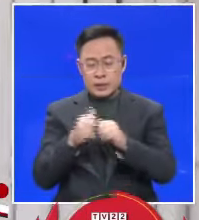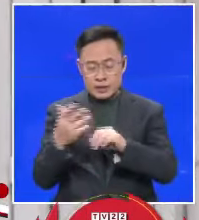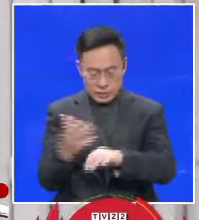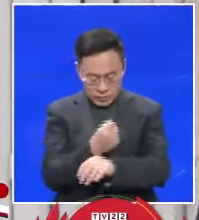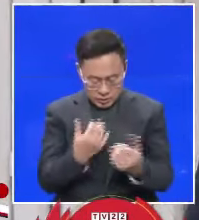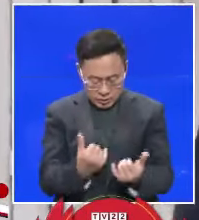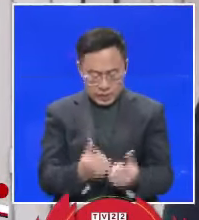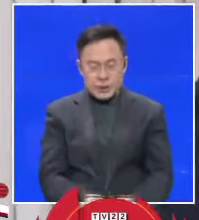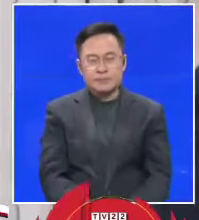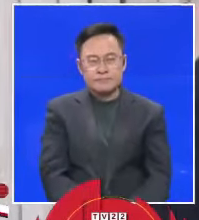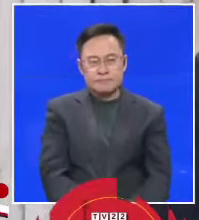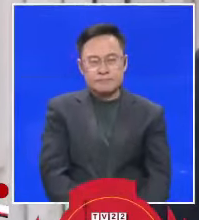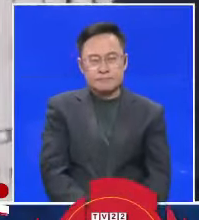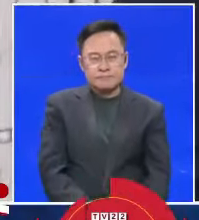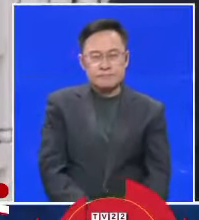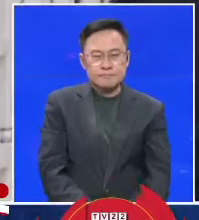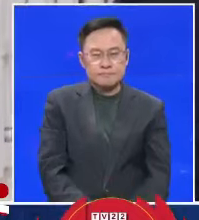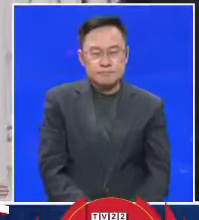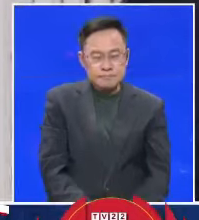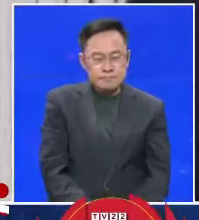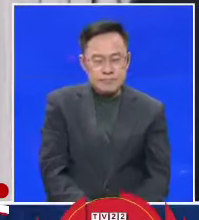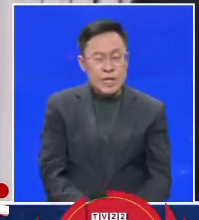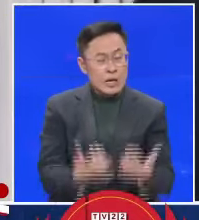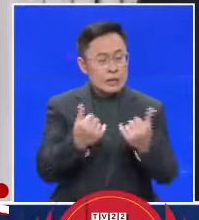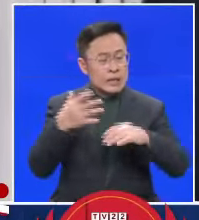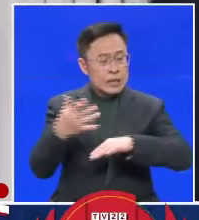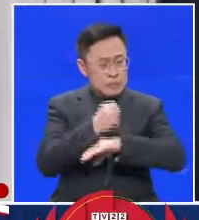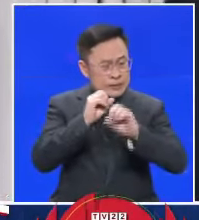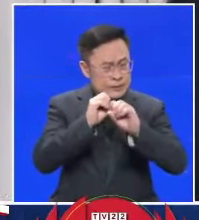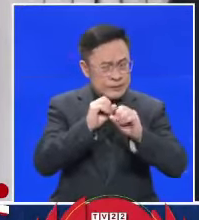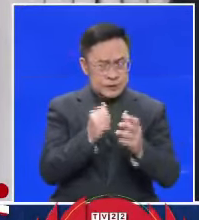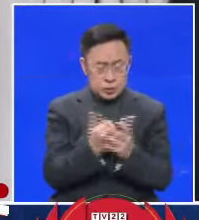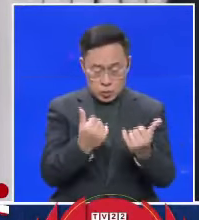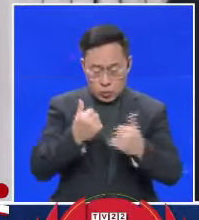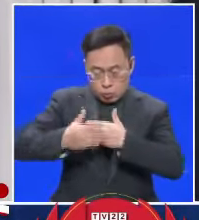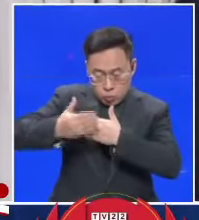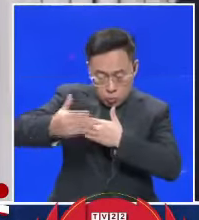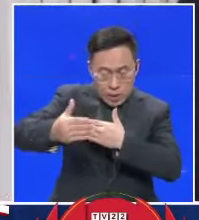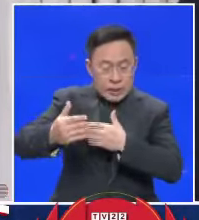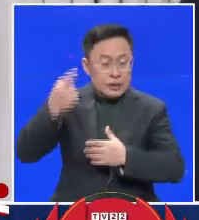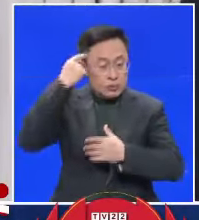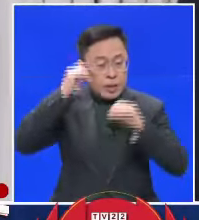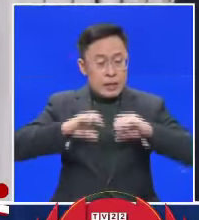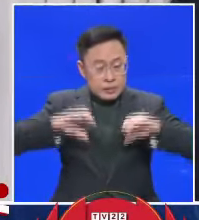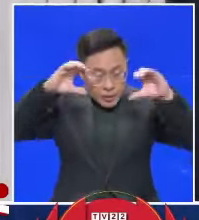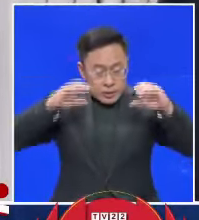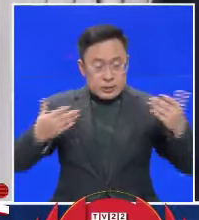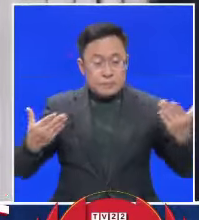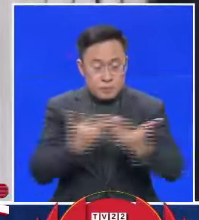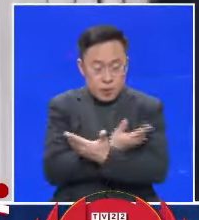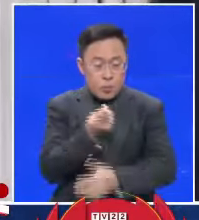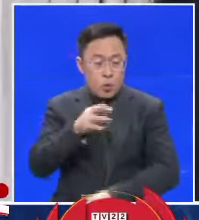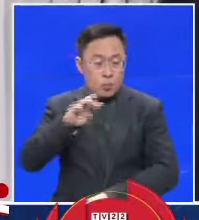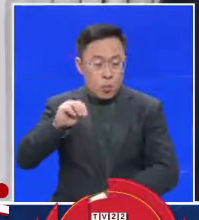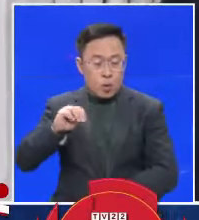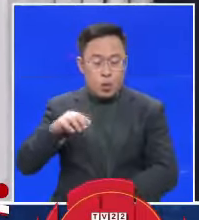มครับมันจะยังไม่ได้ชัดในเร็ววันเพราะแน่นอนฮะรัฐบาลไม่น่าจะอยากขยับเรื่องครม.ก่อนที่